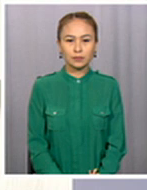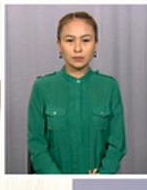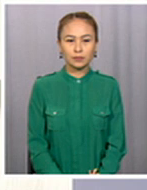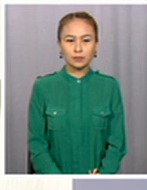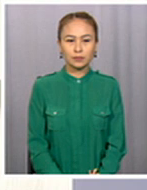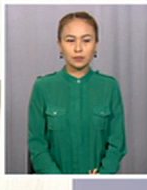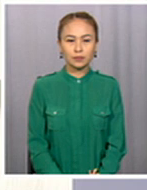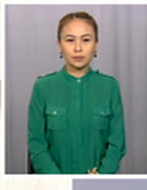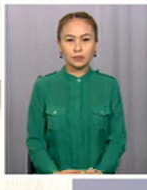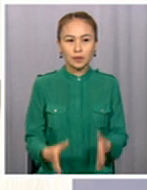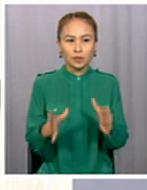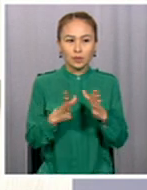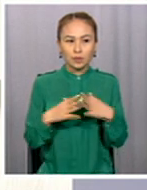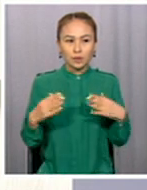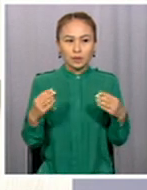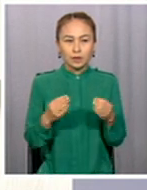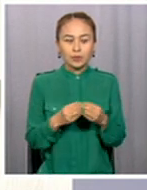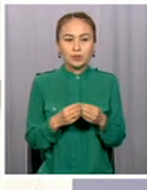отбасымды